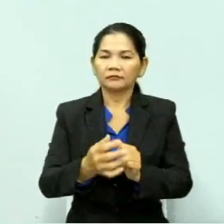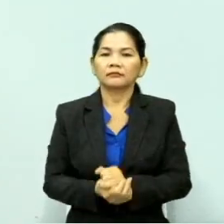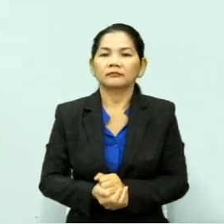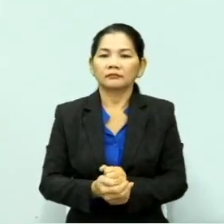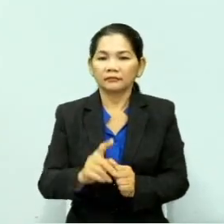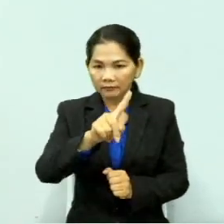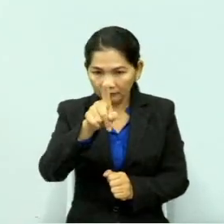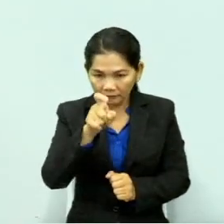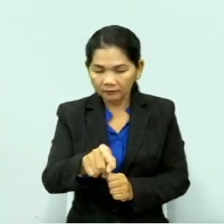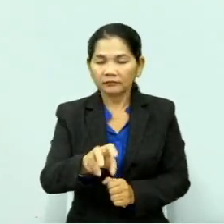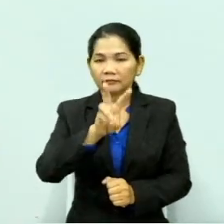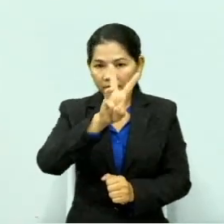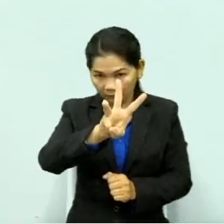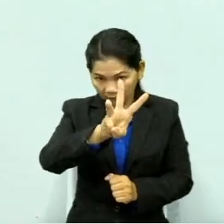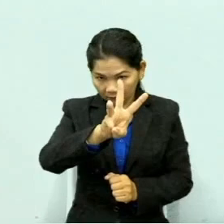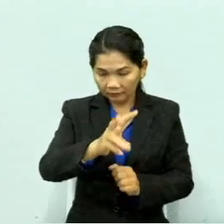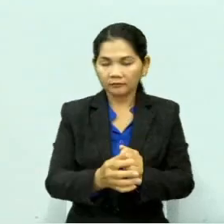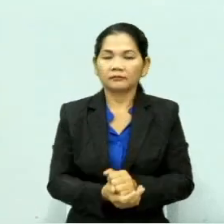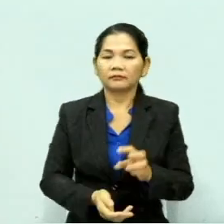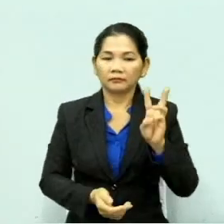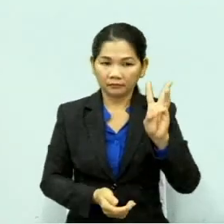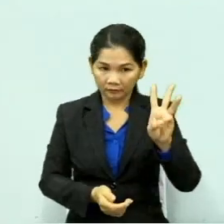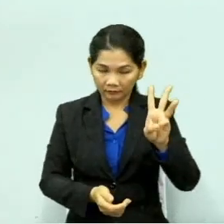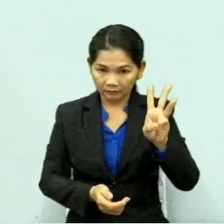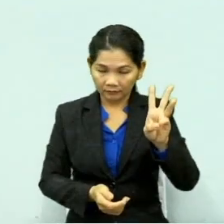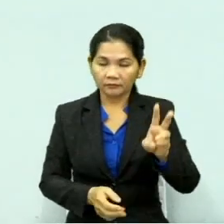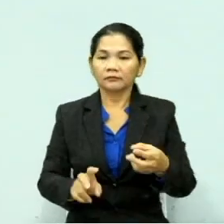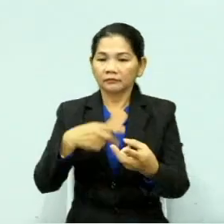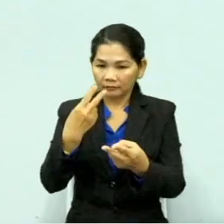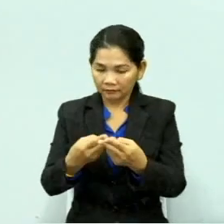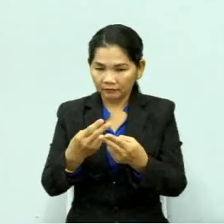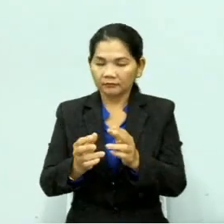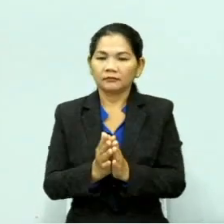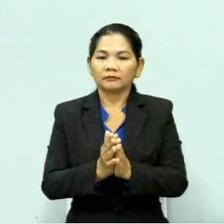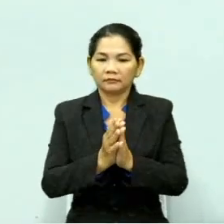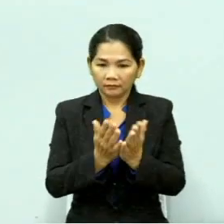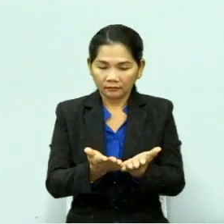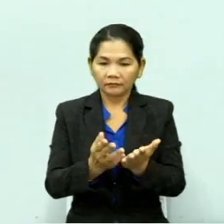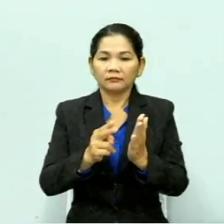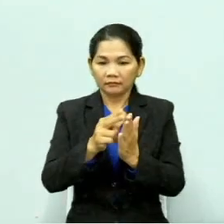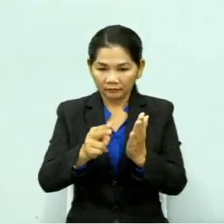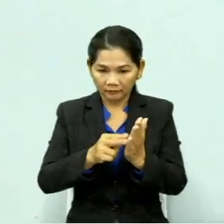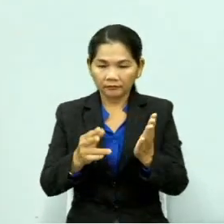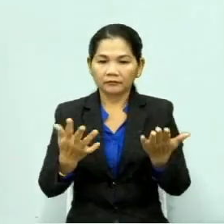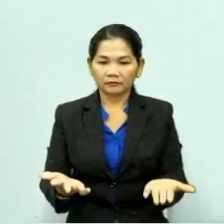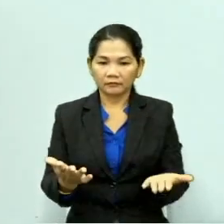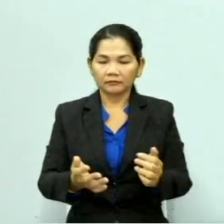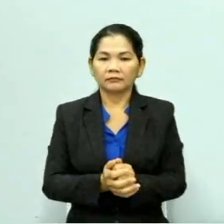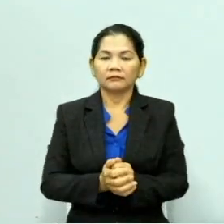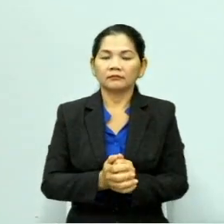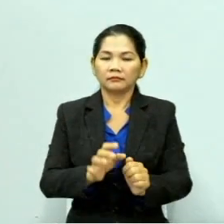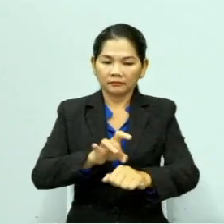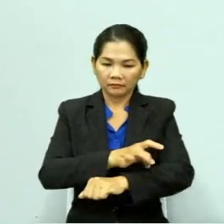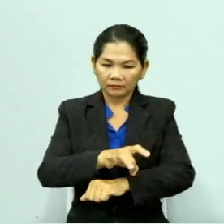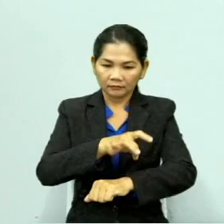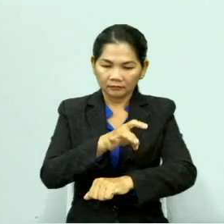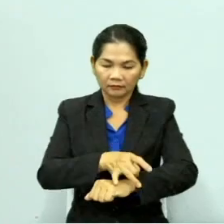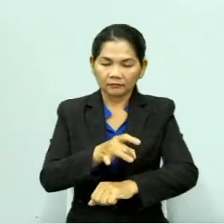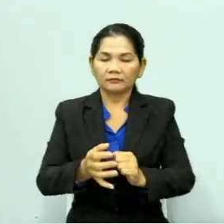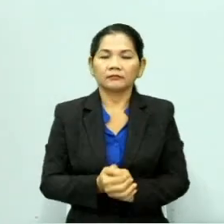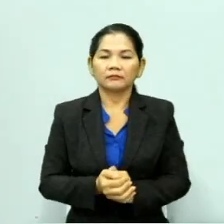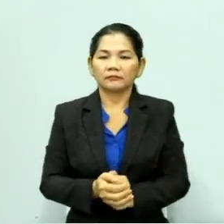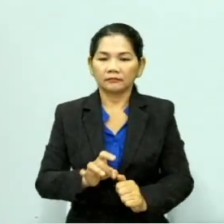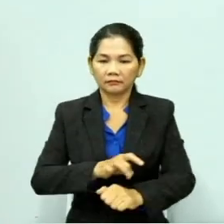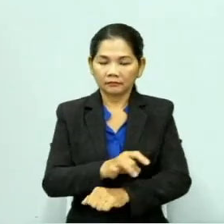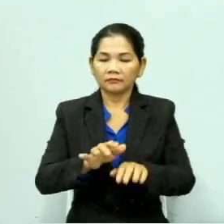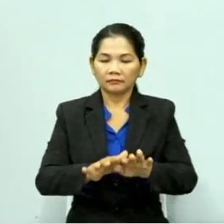rồi bà dương miền bầy chà cứ xùm nua ní chà cứ chùm lái miền nè con ạ tạp bọt chẳng chà nè cừu nắng tục bế chà xùm